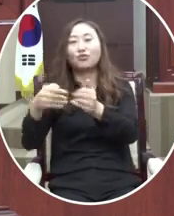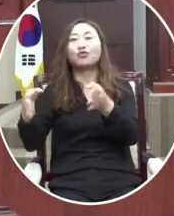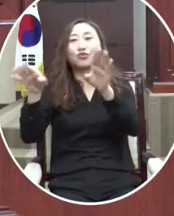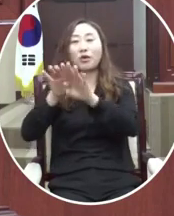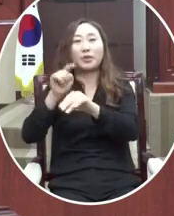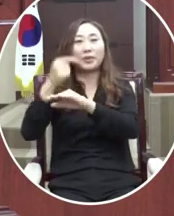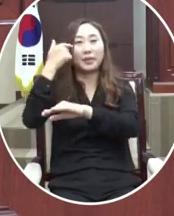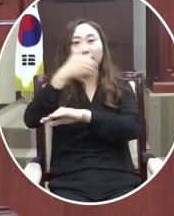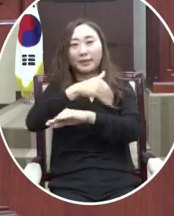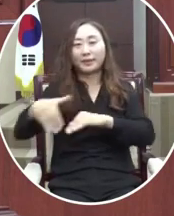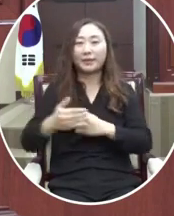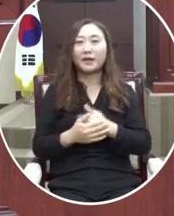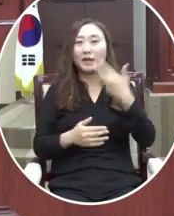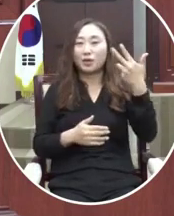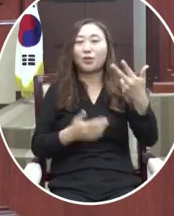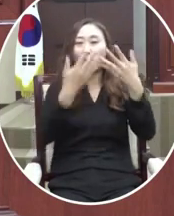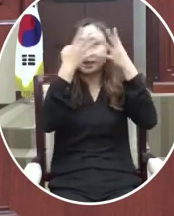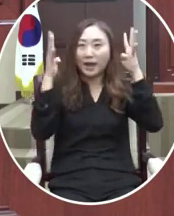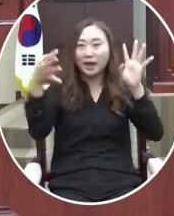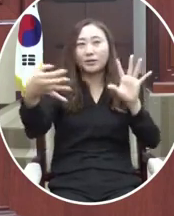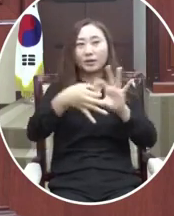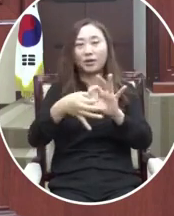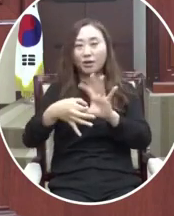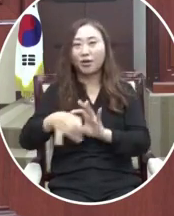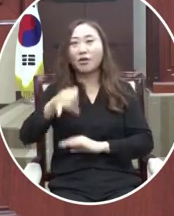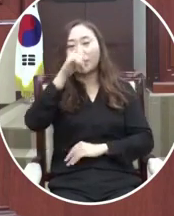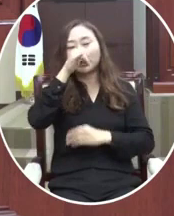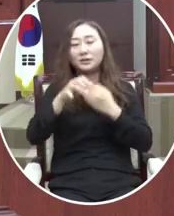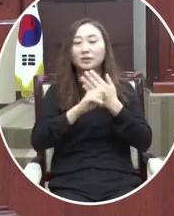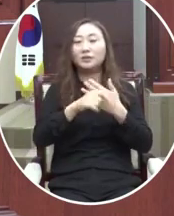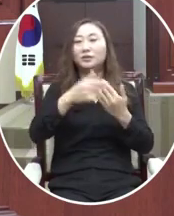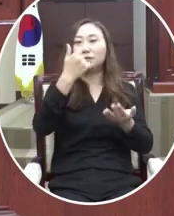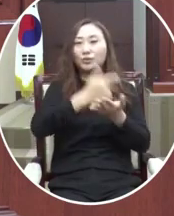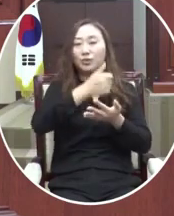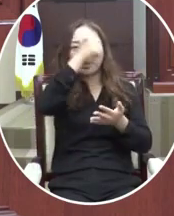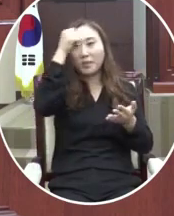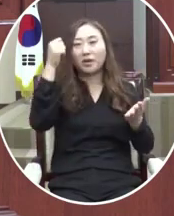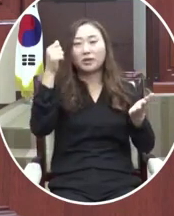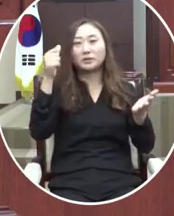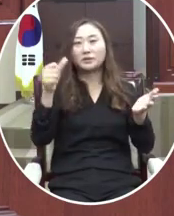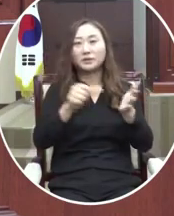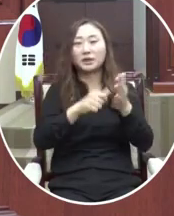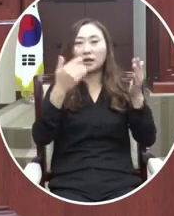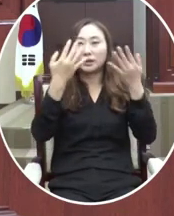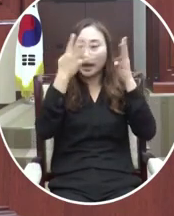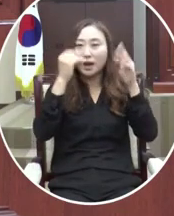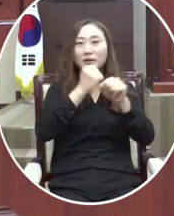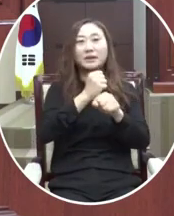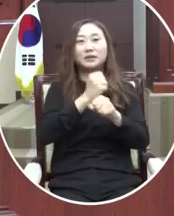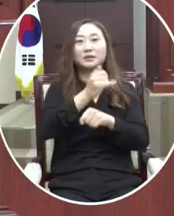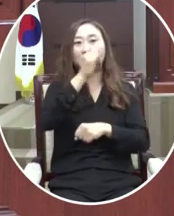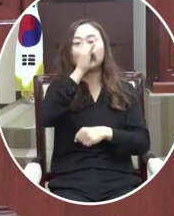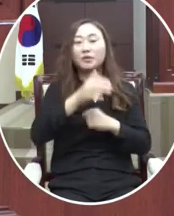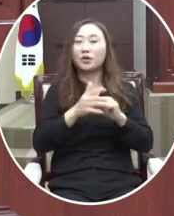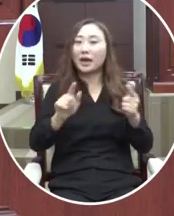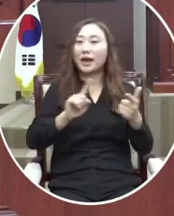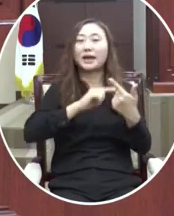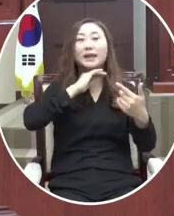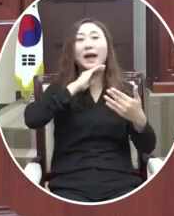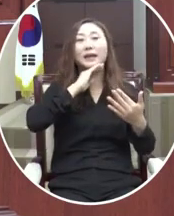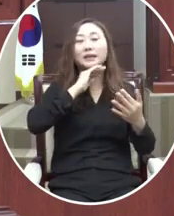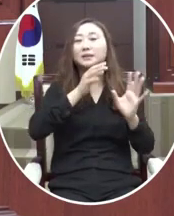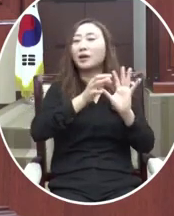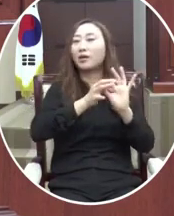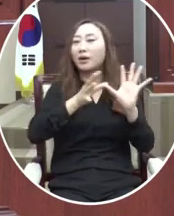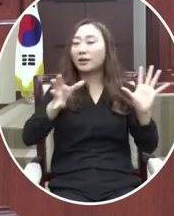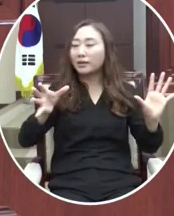추진하겠습니다 관내 일곱개 대학과 노음 평생교육 대학을 운영하고 노원 여성 교육 센터와 동네 배움터에서 다양한 연령을